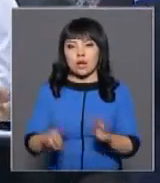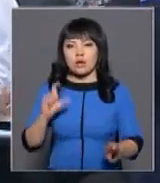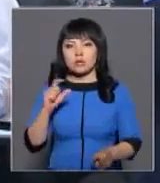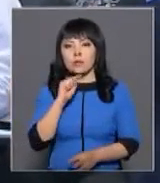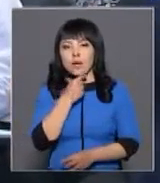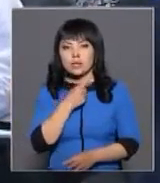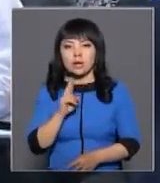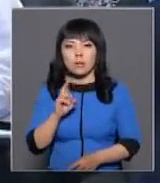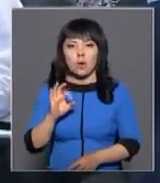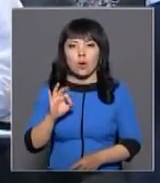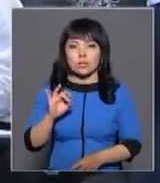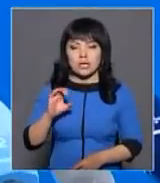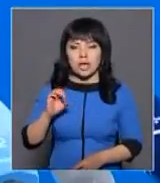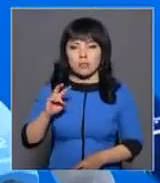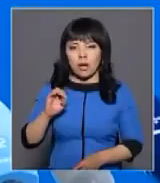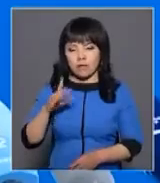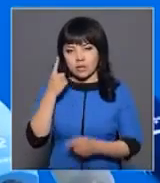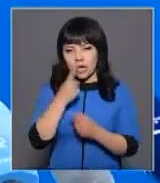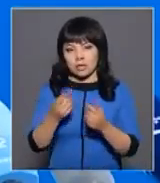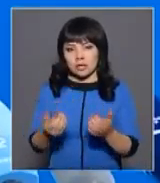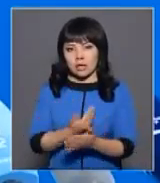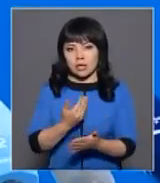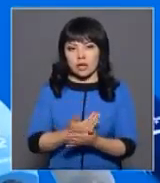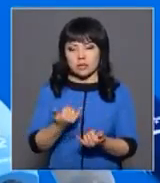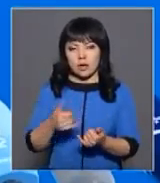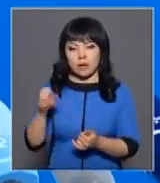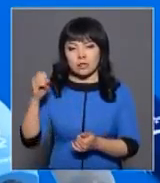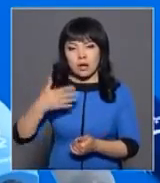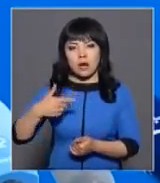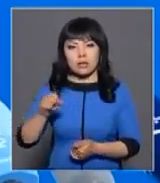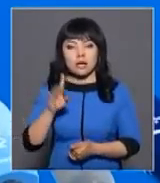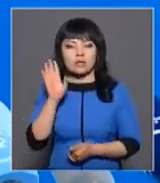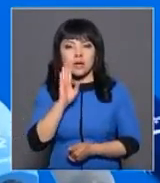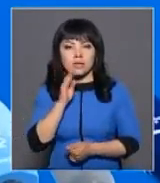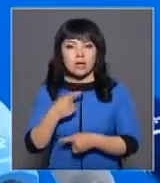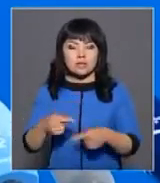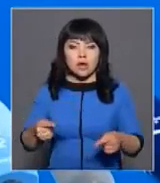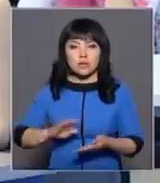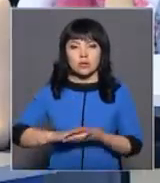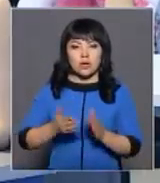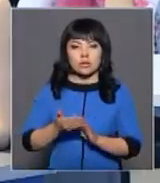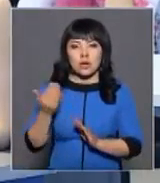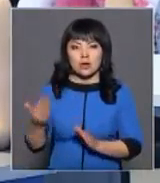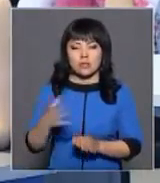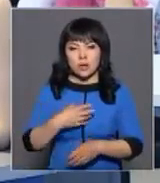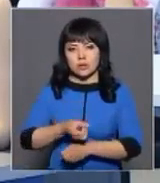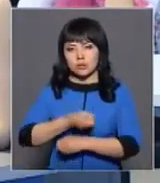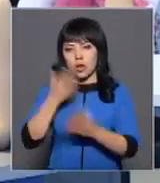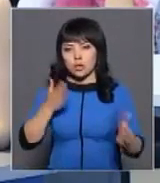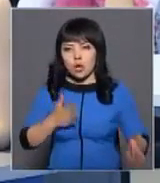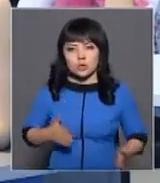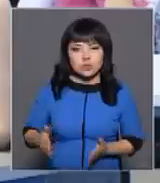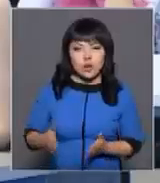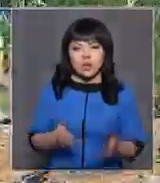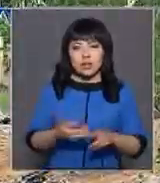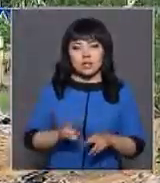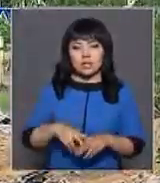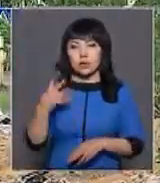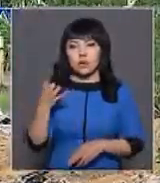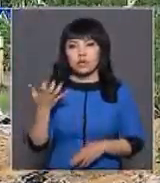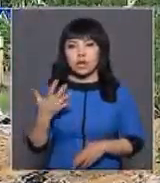орынбасары Қайырбек Өскенбаев мәлімдеді. Сондай-ақ тұрғын үй коммуналдық шаруашылығын дамытуға нұрлы жол бағдарламасы бойынша